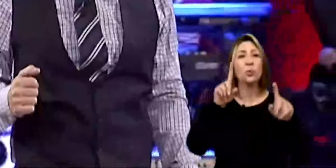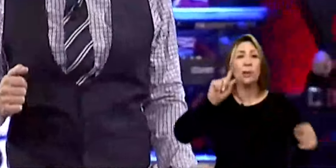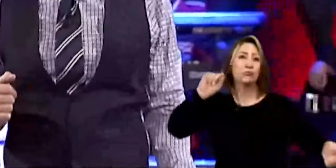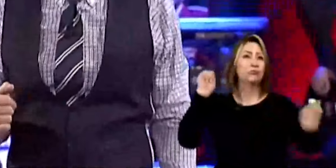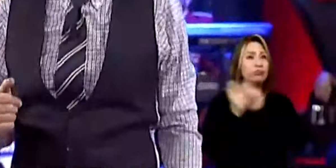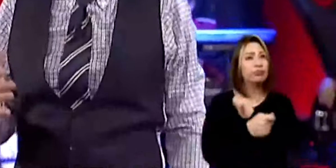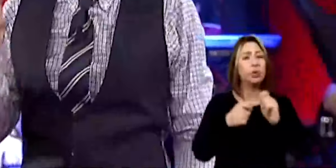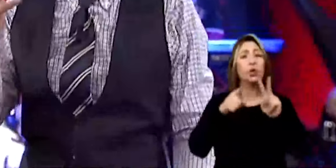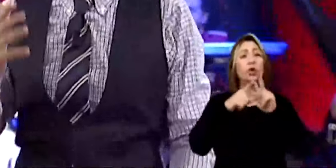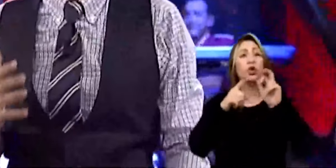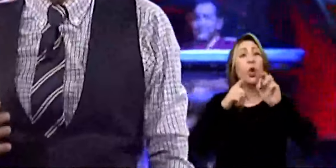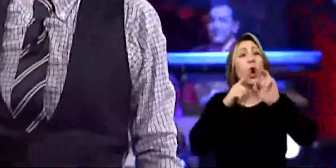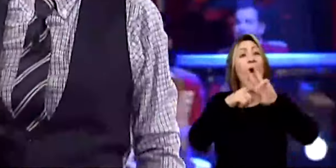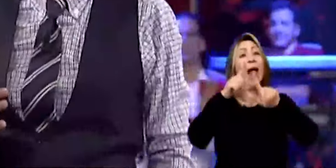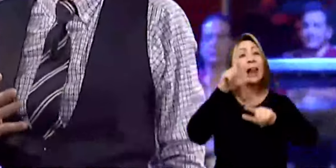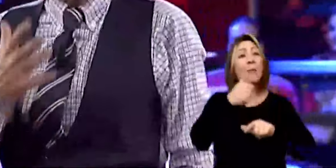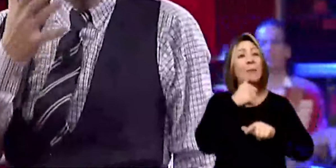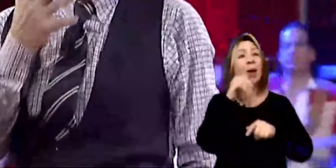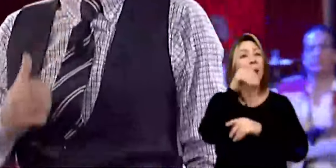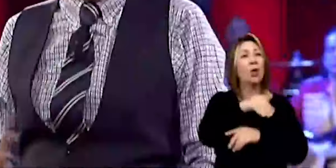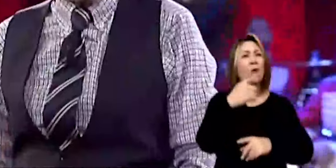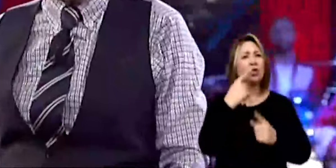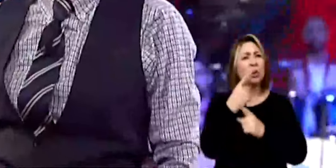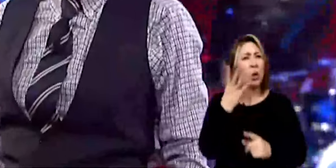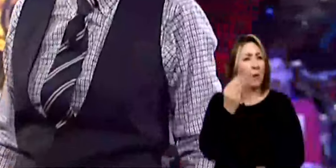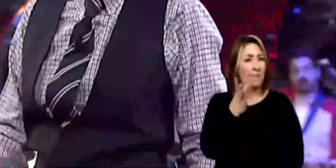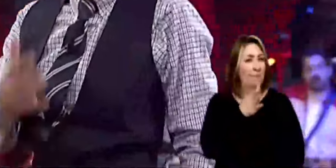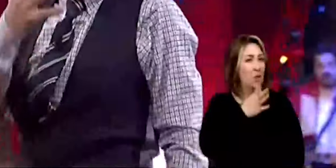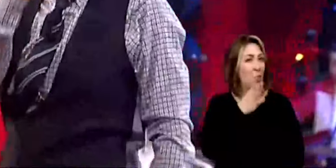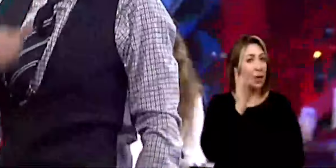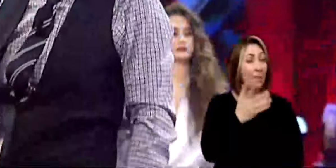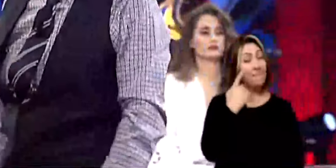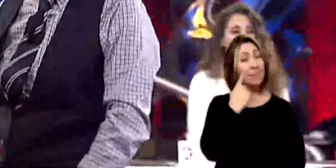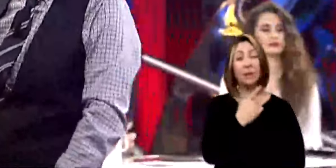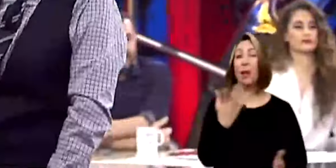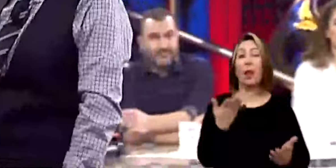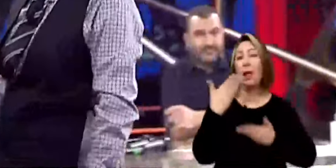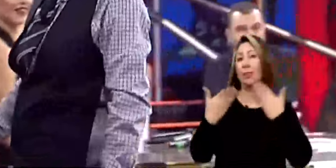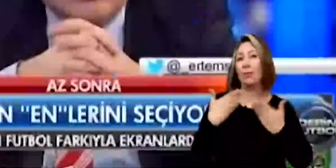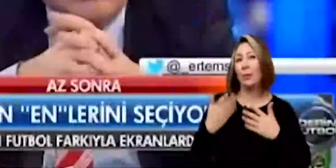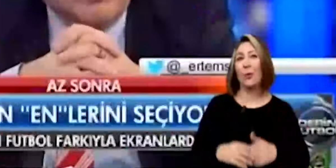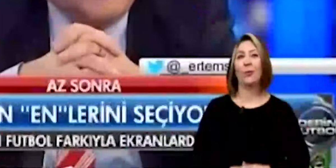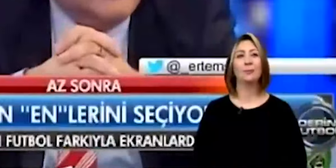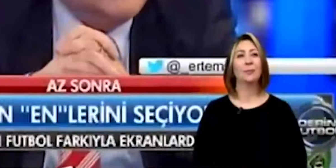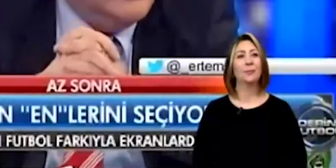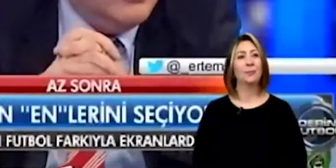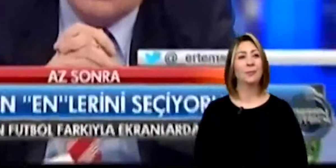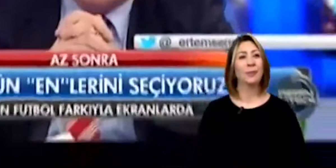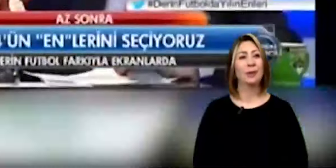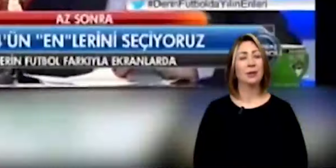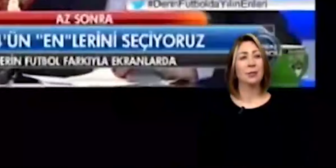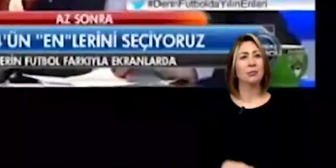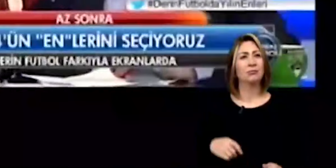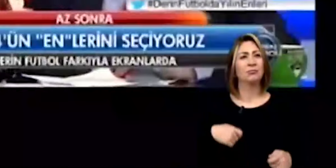anda Noel Baba'ya geliyor. Fakat konuşmacılarımız o kadar bilgililer ki bakın neler anlatıyorlar. Madrabasın